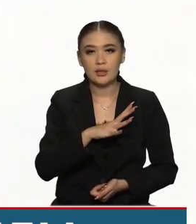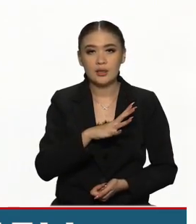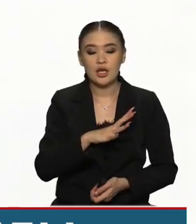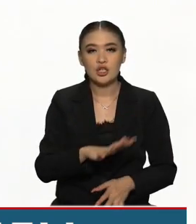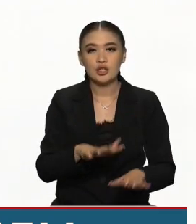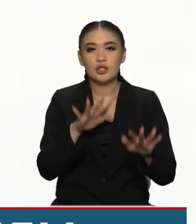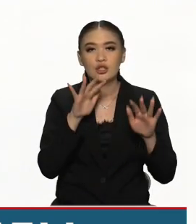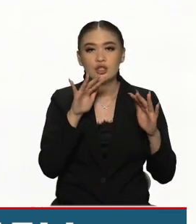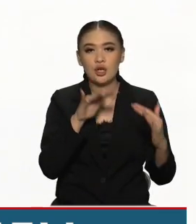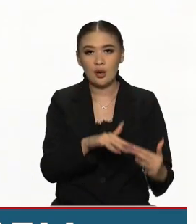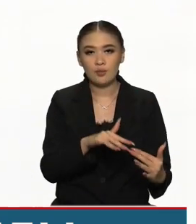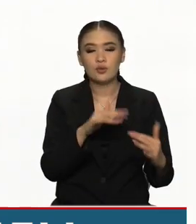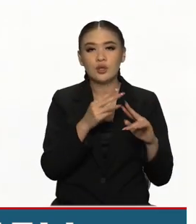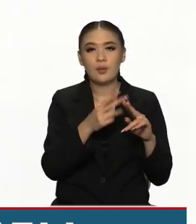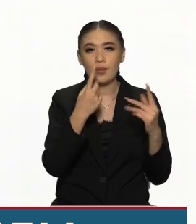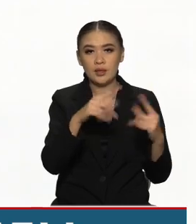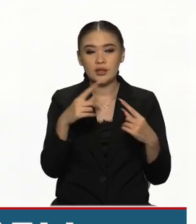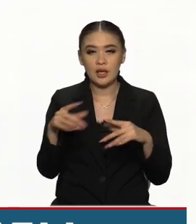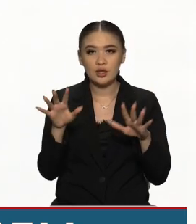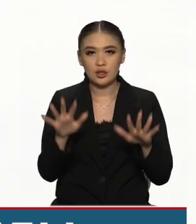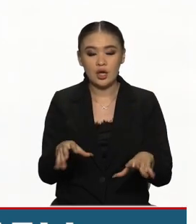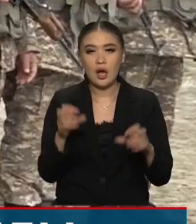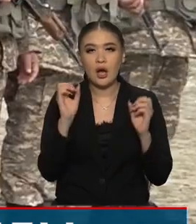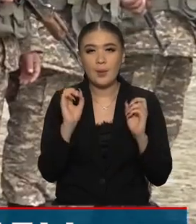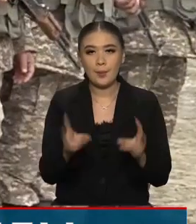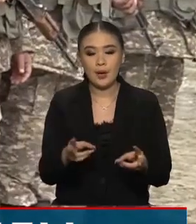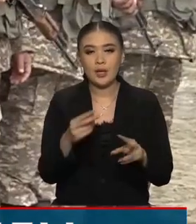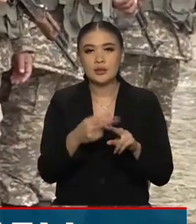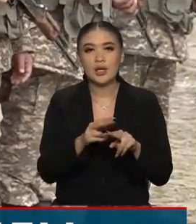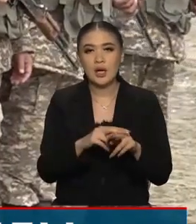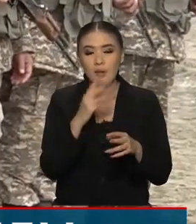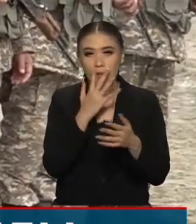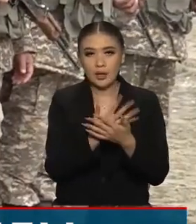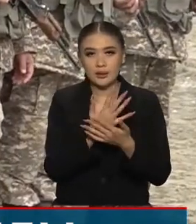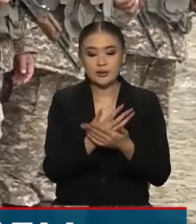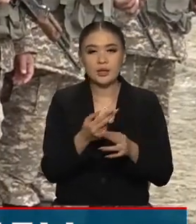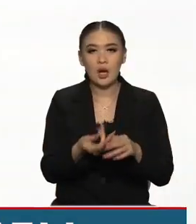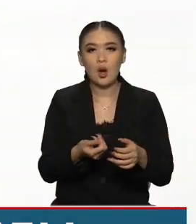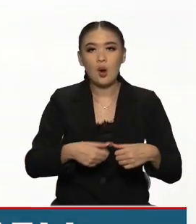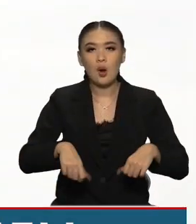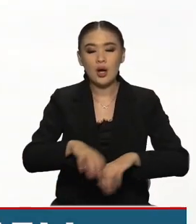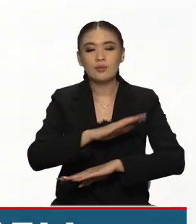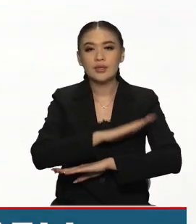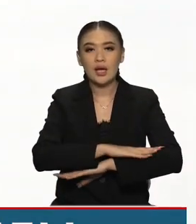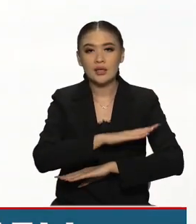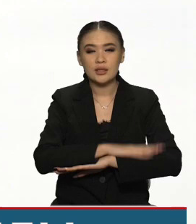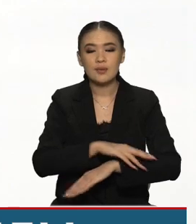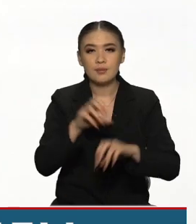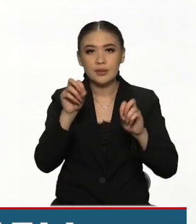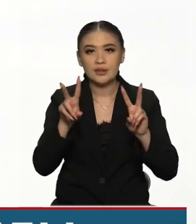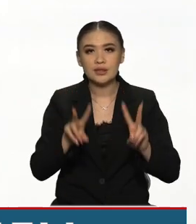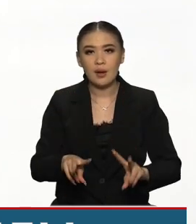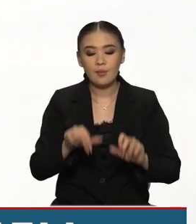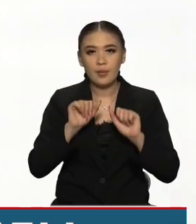Шабуыл басқа бір жерлерге қауіп қатер төндіру бағытында емес. Қоғамдағы тәртіп, қауіпсіздік